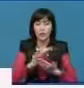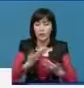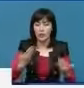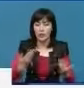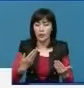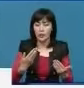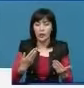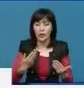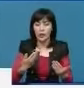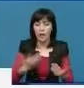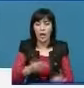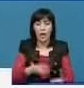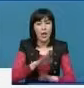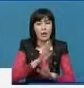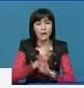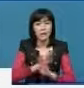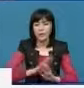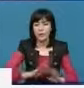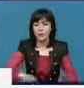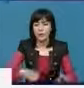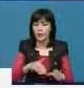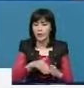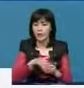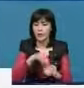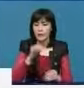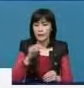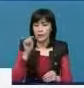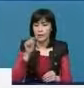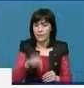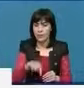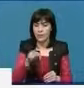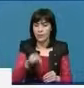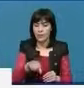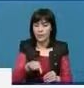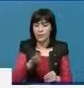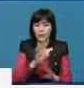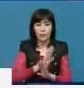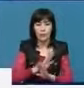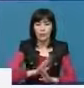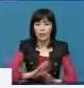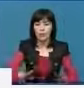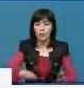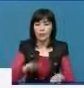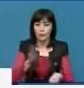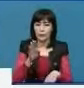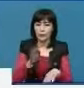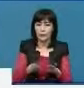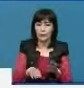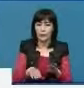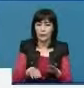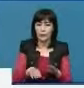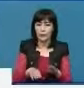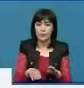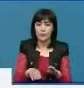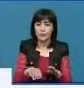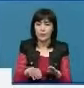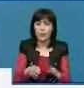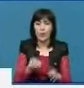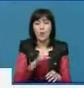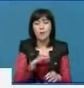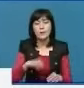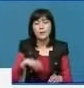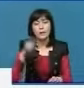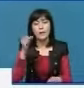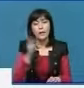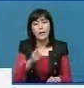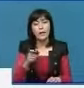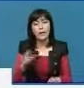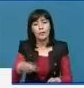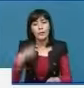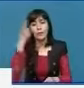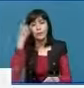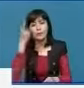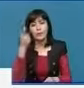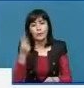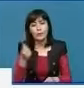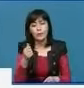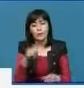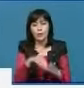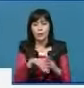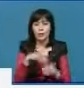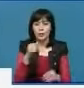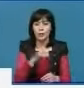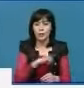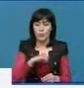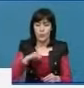емес, ешқандай сайлау үші уақытта бізді мұрандай болып бүлдіп өткен емес. Өзі қалық бүгінде түсінікті сайлауға,